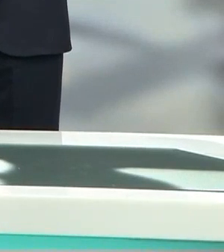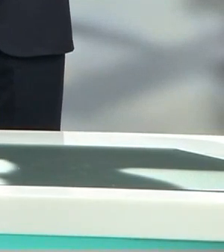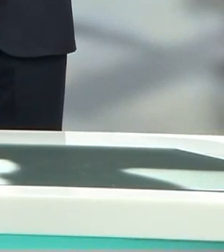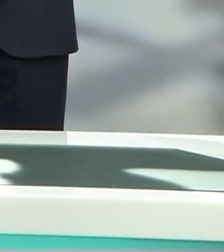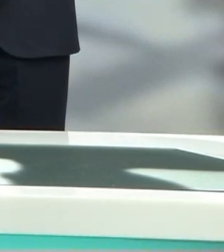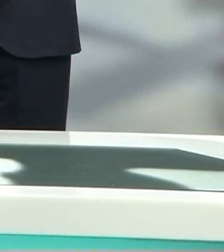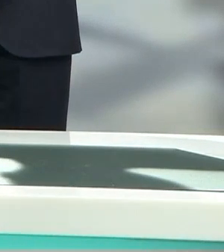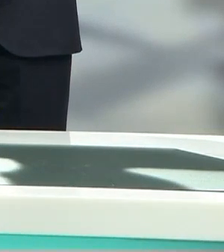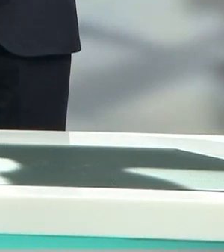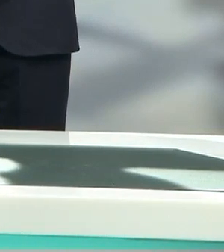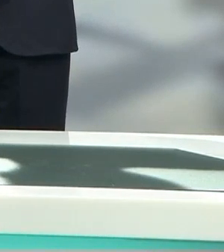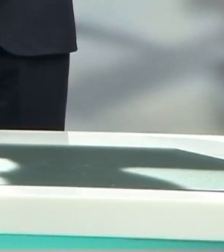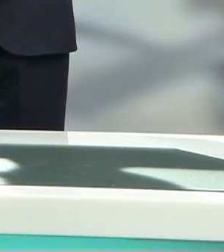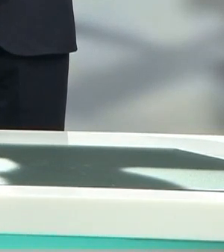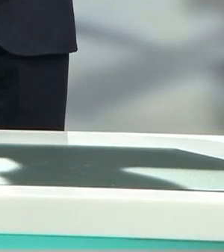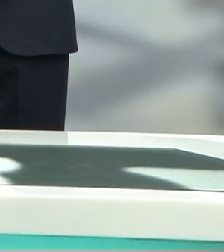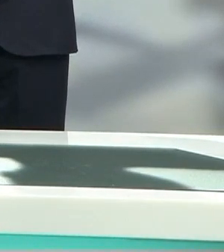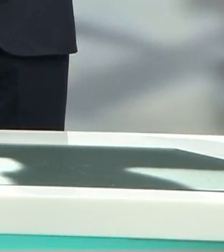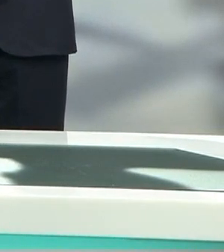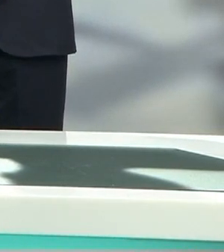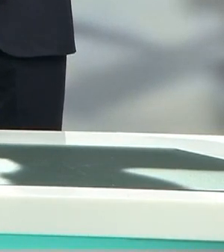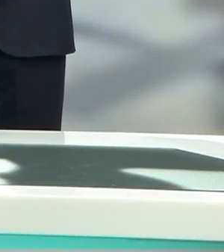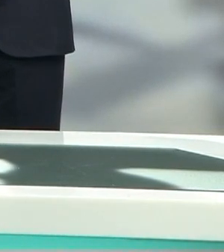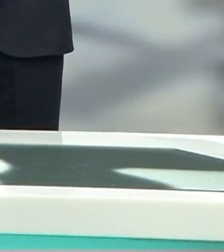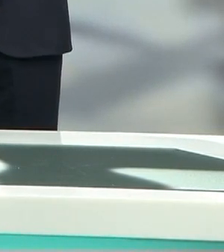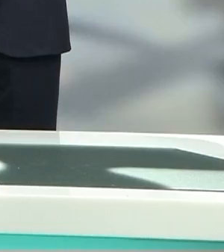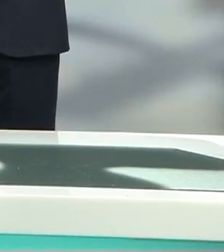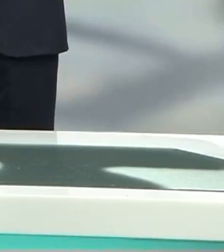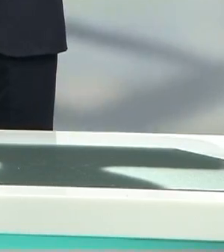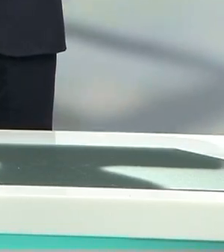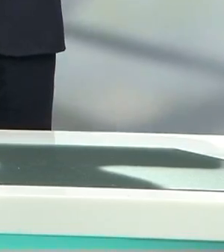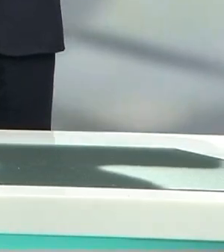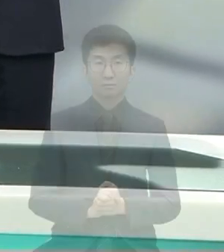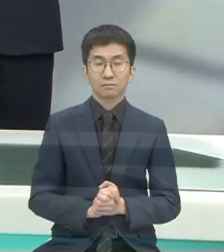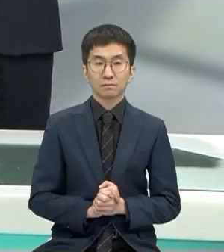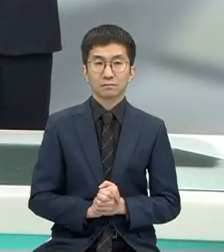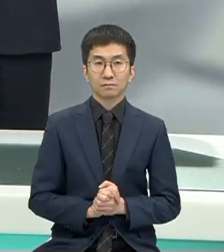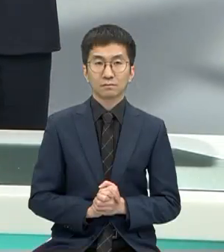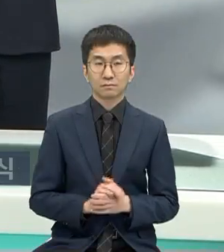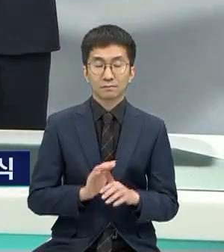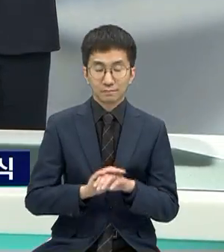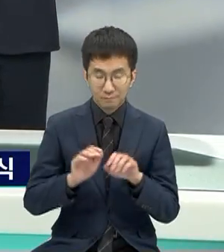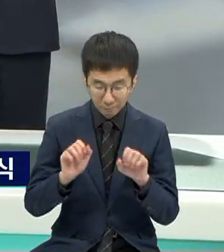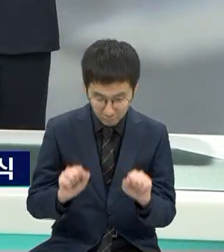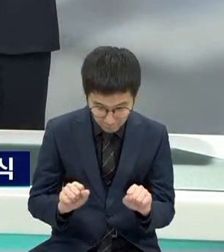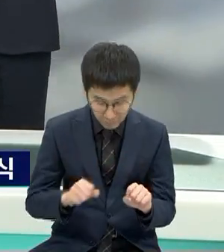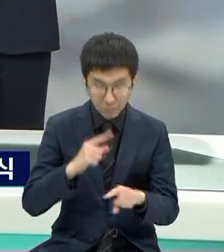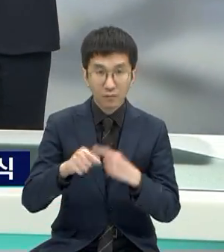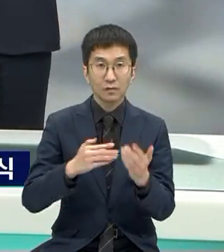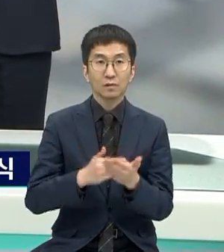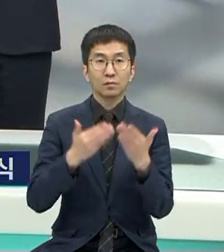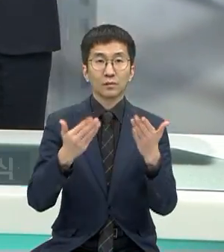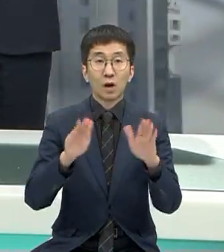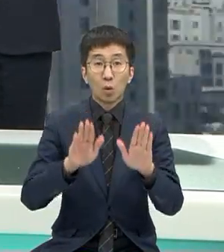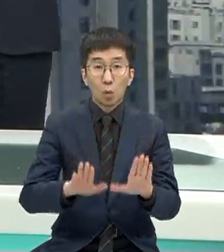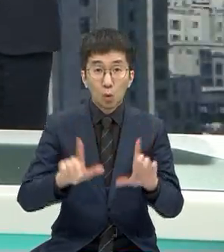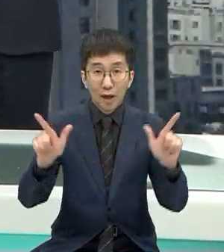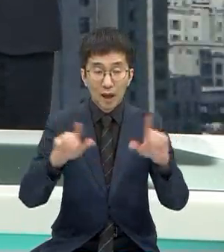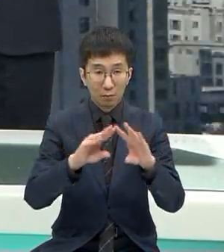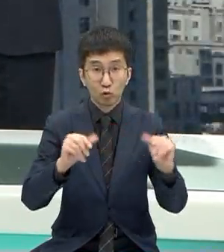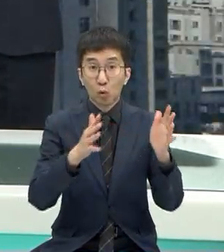여러분 안녕하십니까? 올해 종합부동산세 고지서 발송이 시작됐습니다. 올해 종부세를 내야 하는